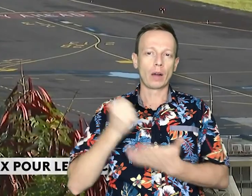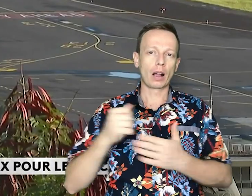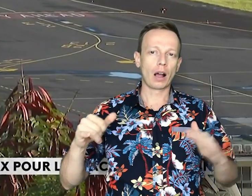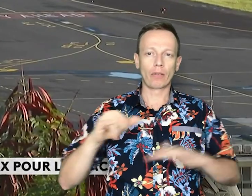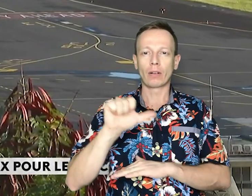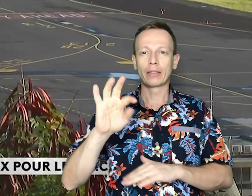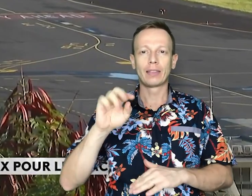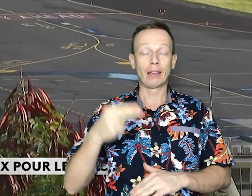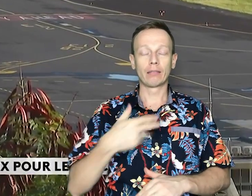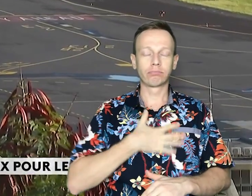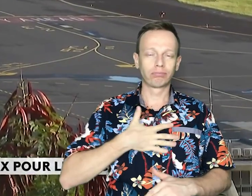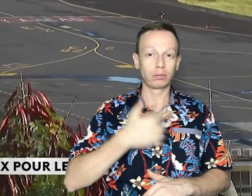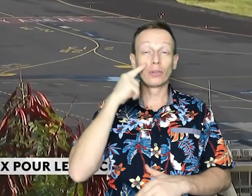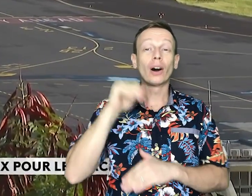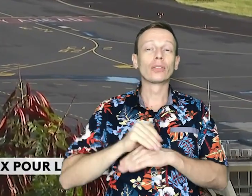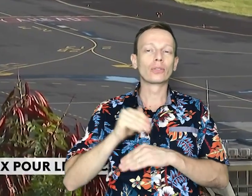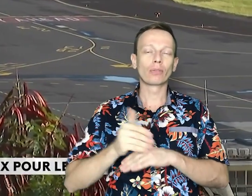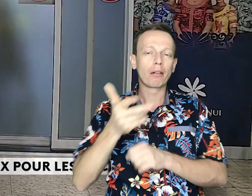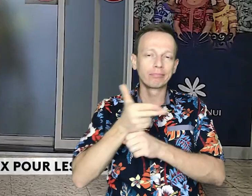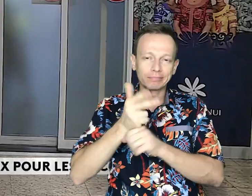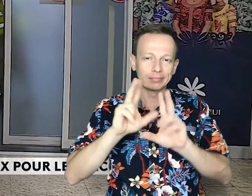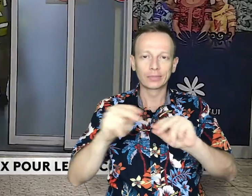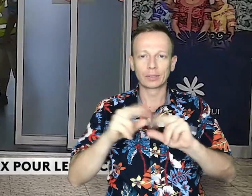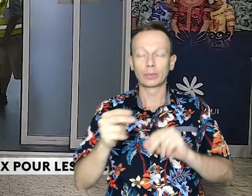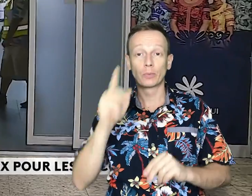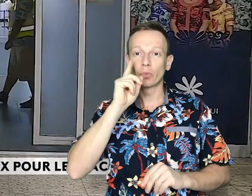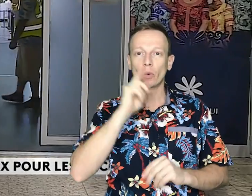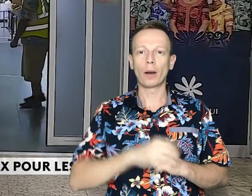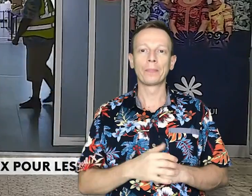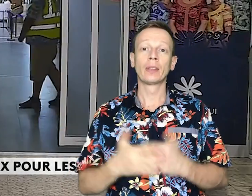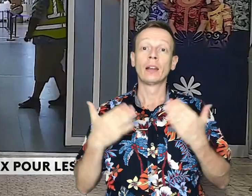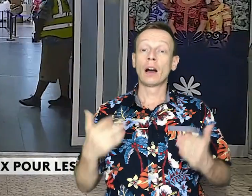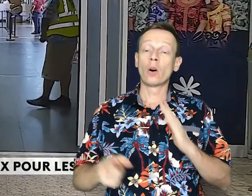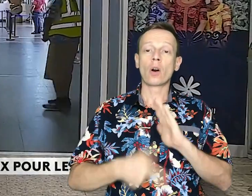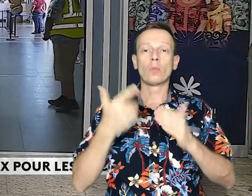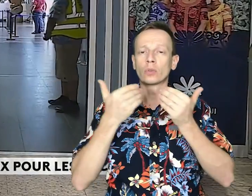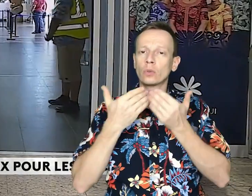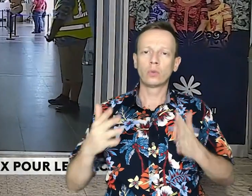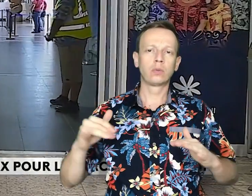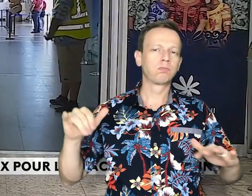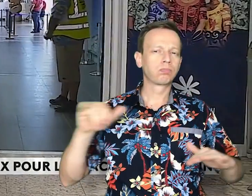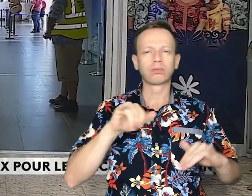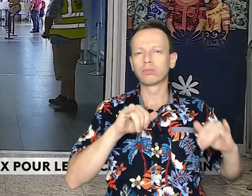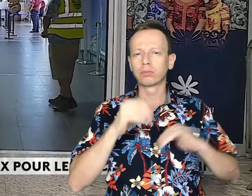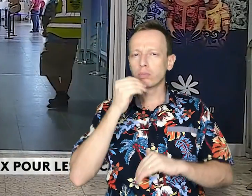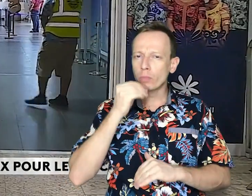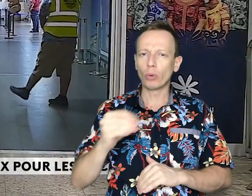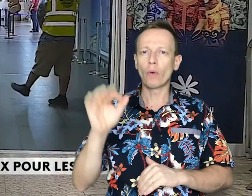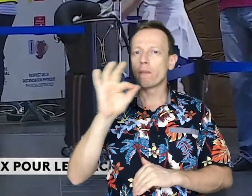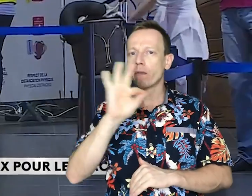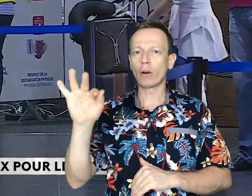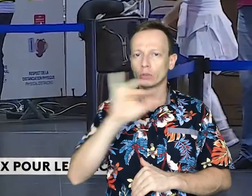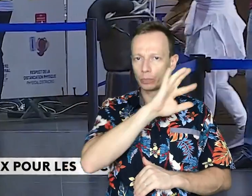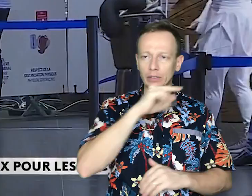notre reportage. Donc le ciel est à nouveau ouvert entre la Polynésie et la métropole et la